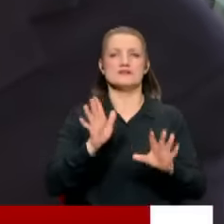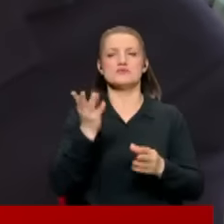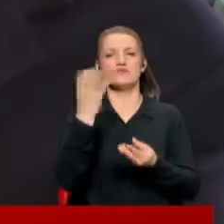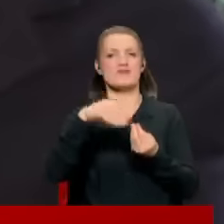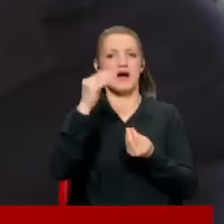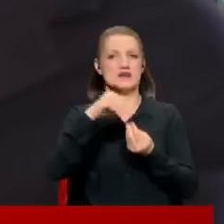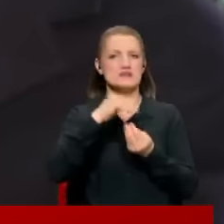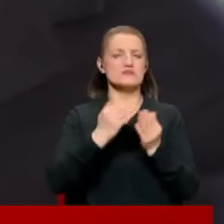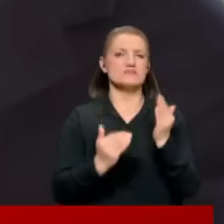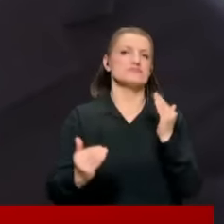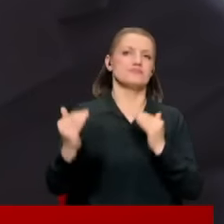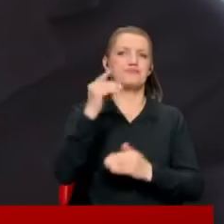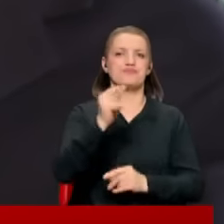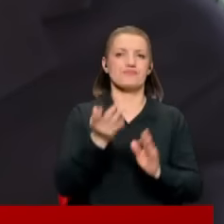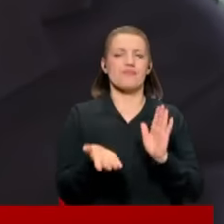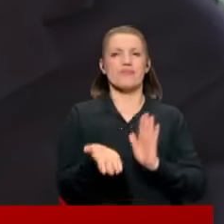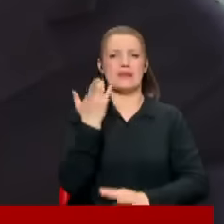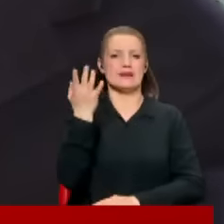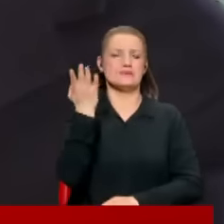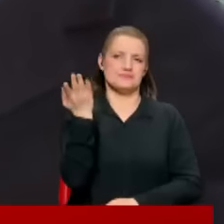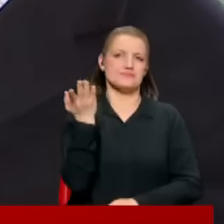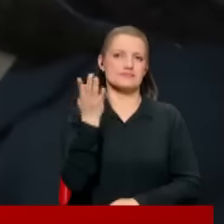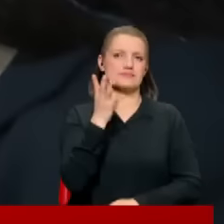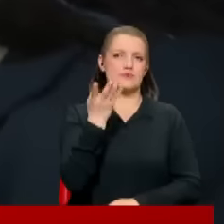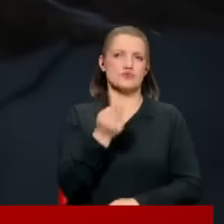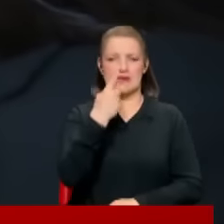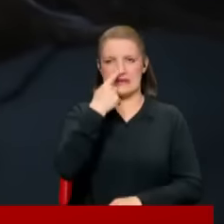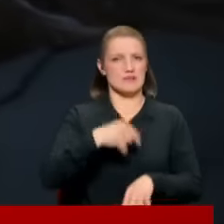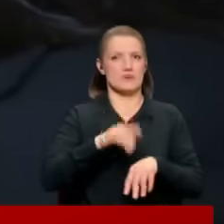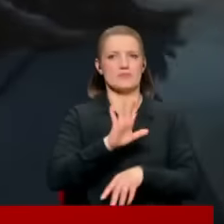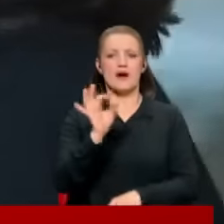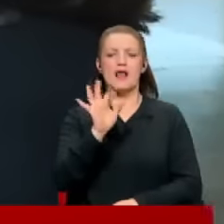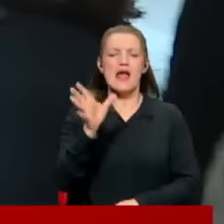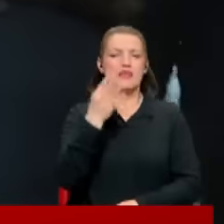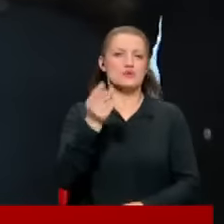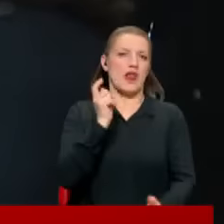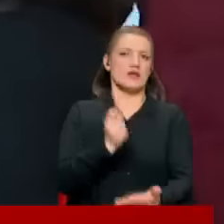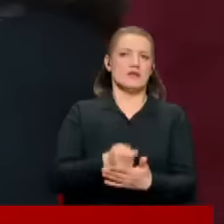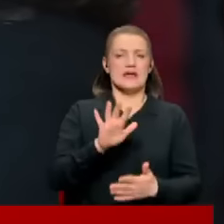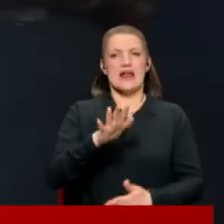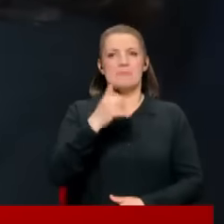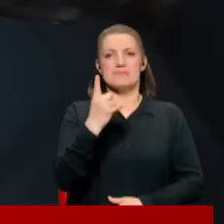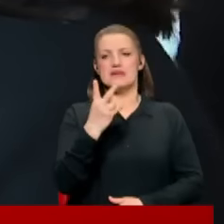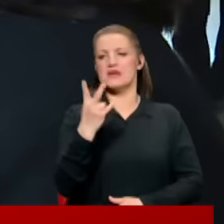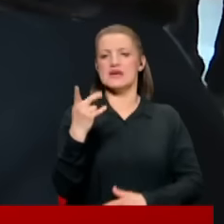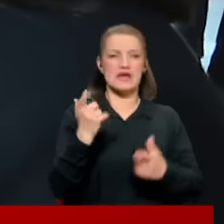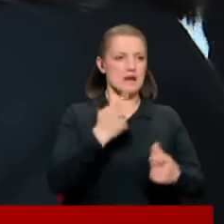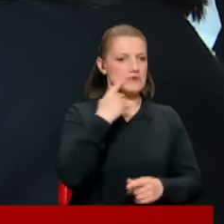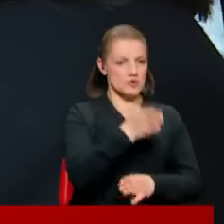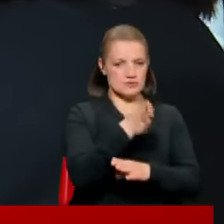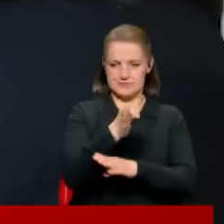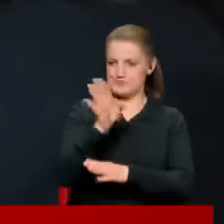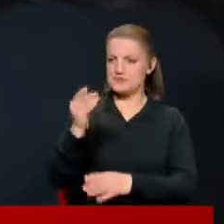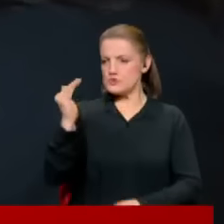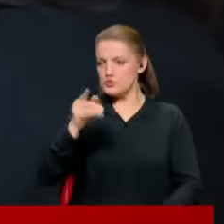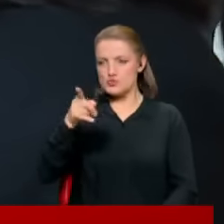faiz artırımının çok fazla bir etkisi olacağı kanaatinde değilim. Altın en güzel yatırım. Genelde işte birkaç yere bakıyoruz, ediyoruz. Hangisi